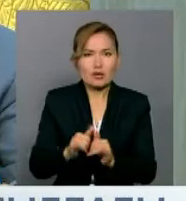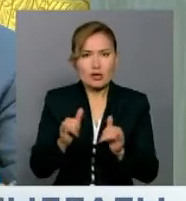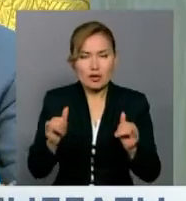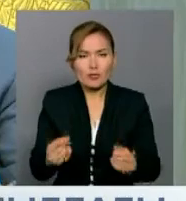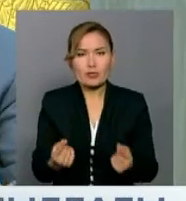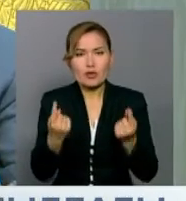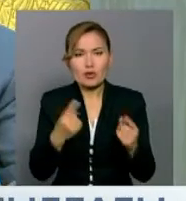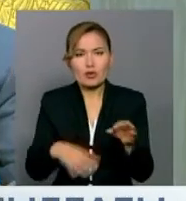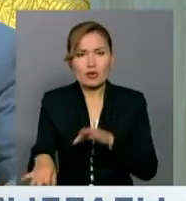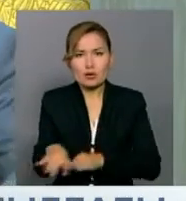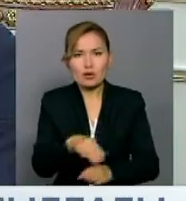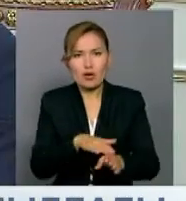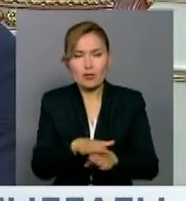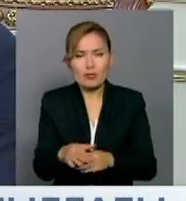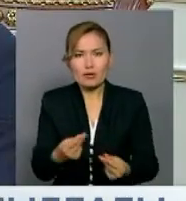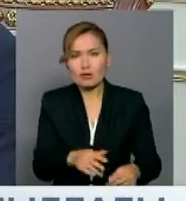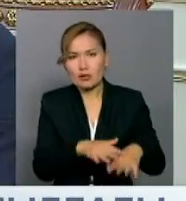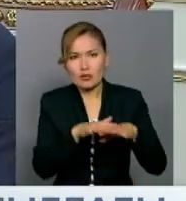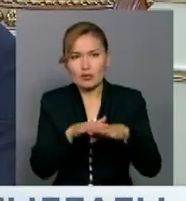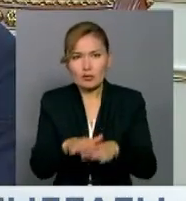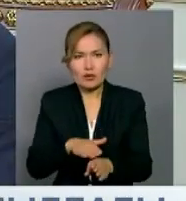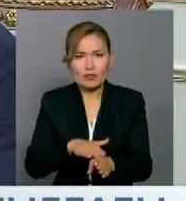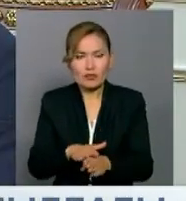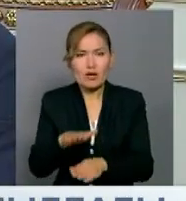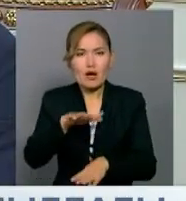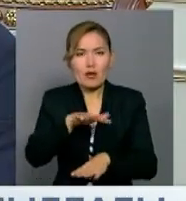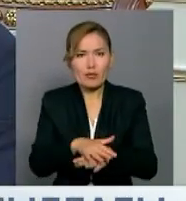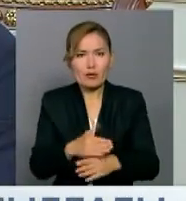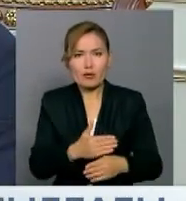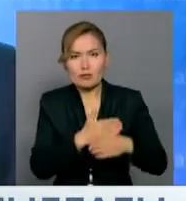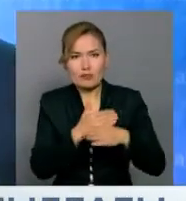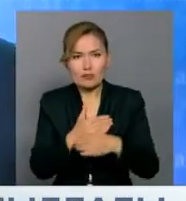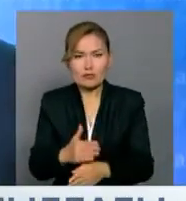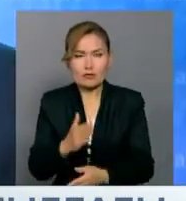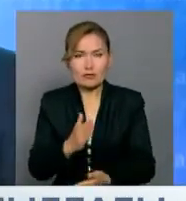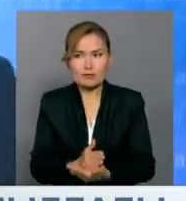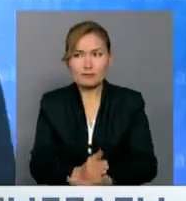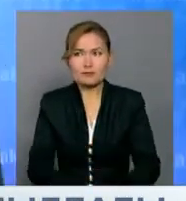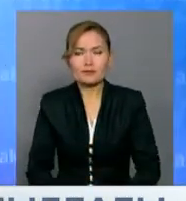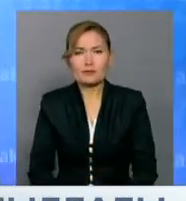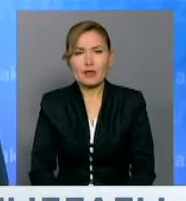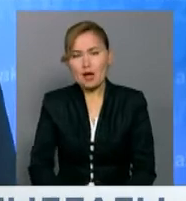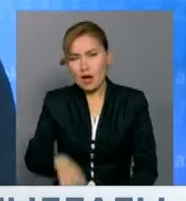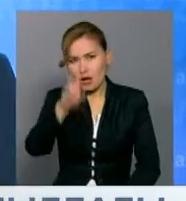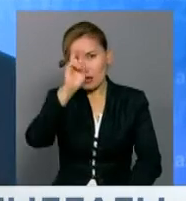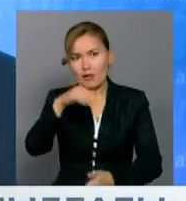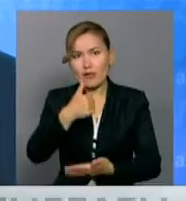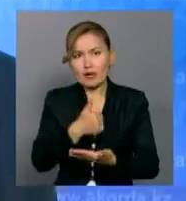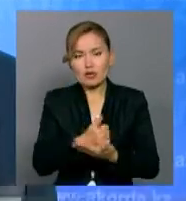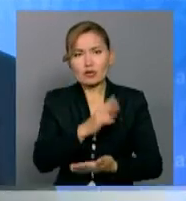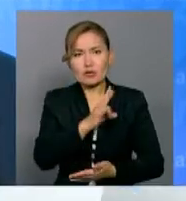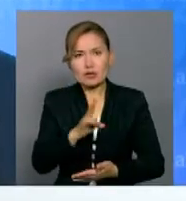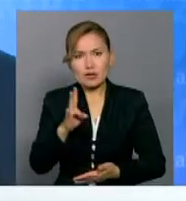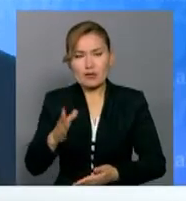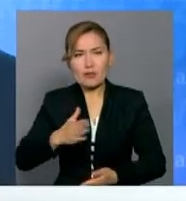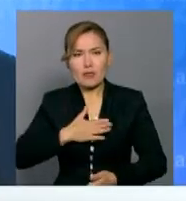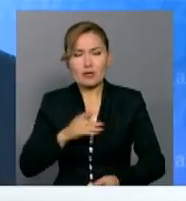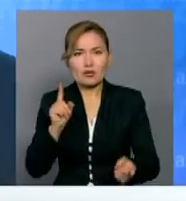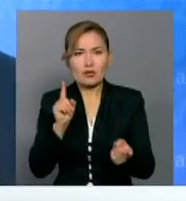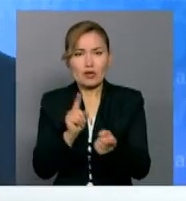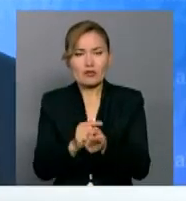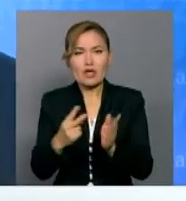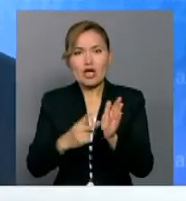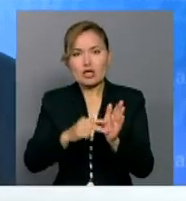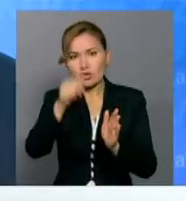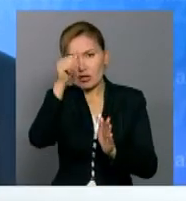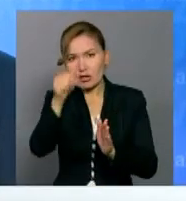крупные инвестиционные проекты осуществляет фонд. Олар не алып жатыр. Елбасының қабылдауында болып, биылғы жылдың 7